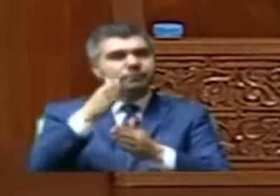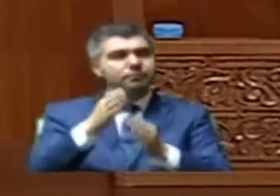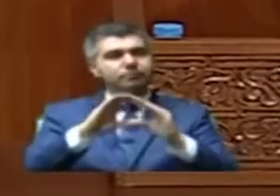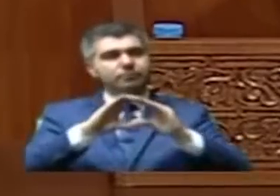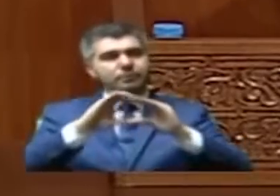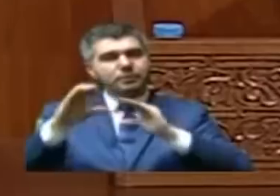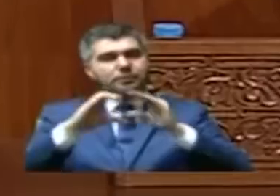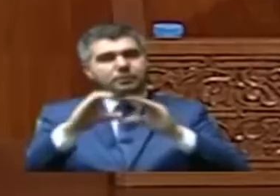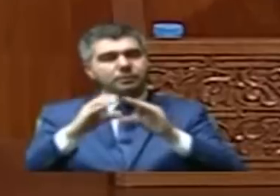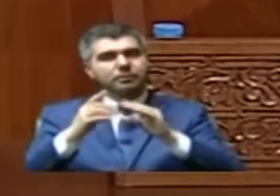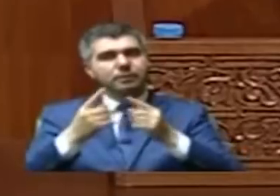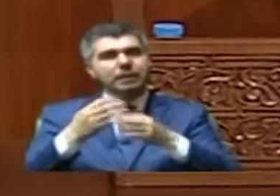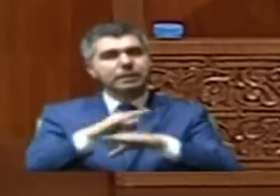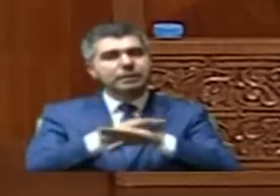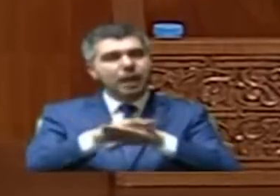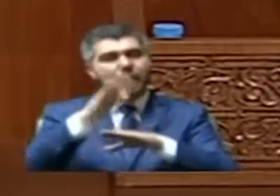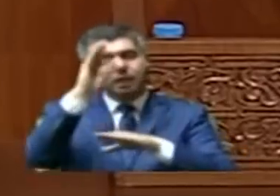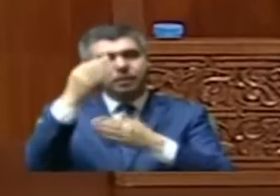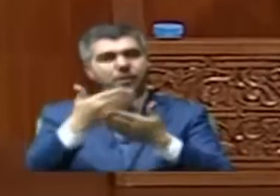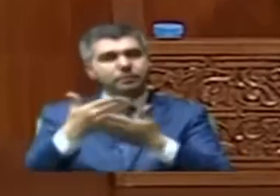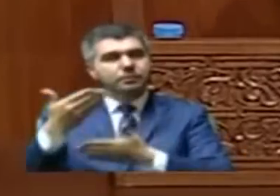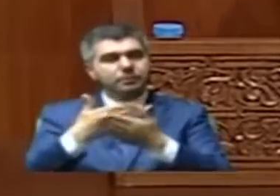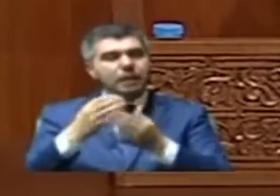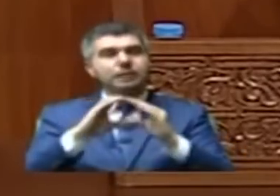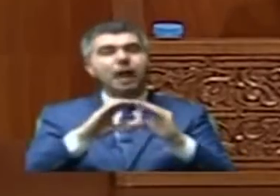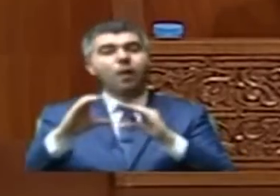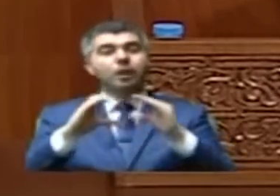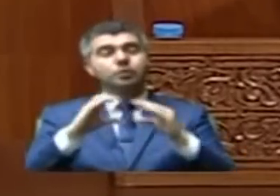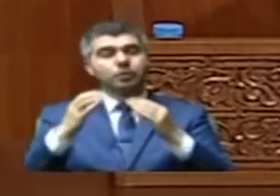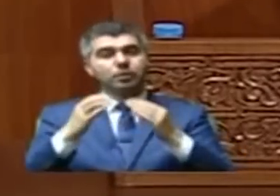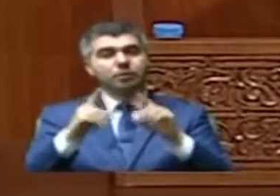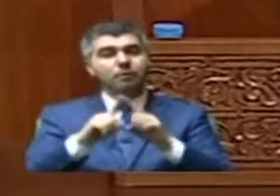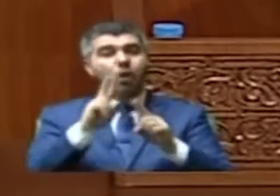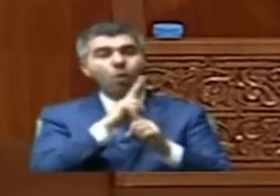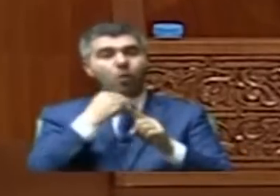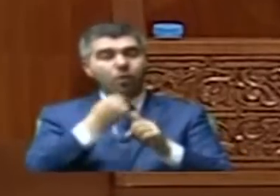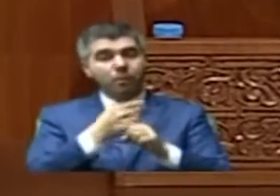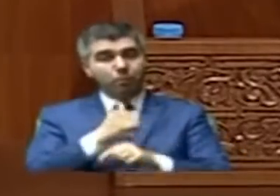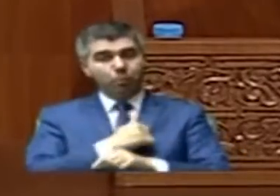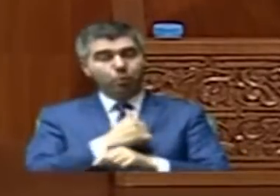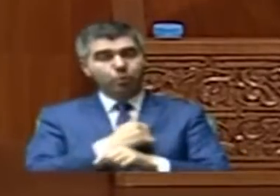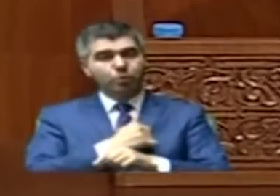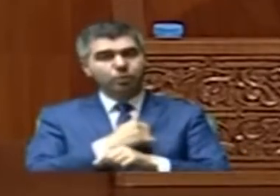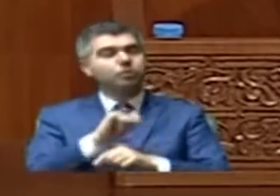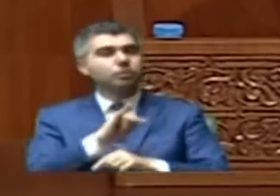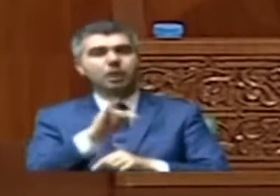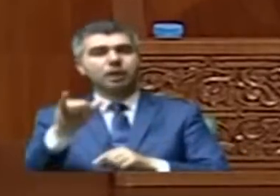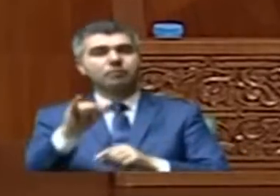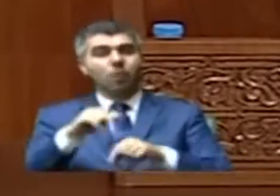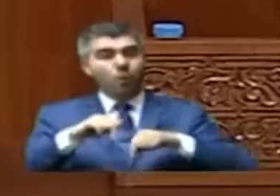محاضرات معهم، درنا لقاءات سياسية إلى آخره. فالتواصل ماشي ديال الحكومة بوحدها ولا ديال الإدارة